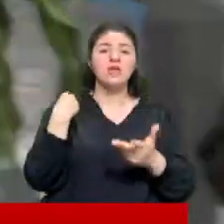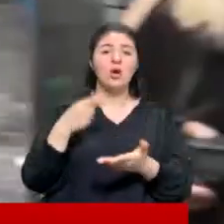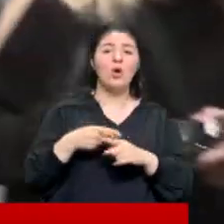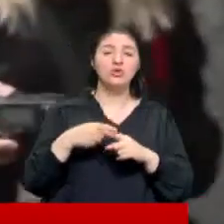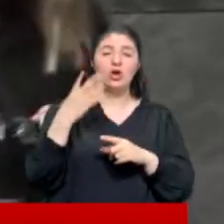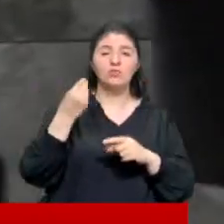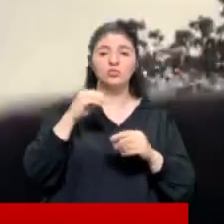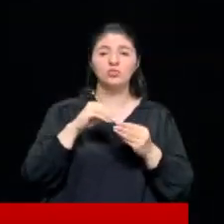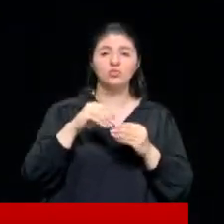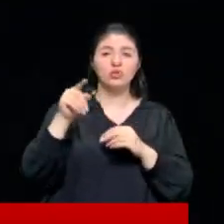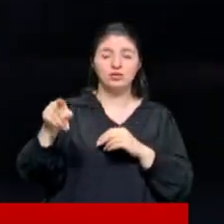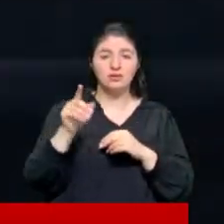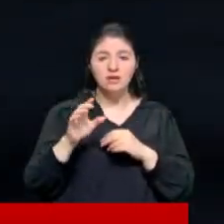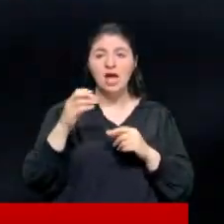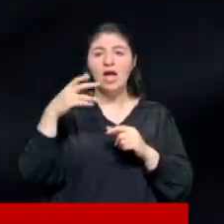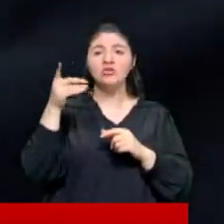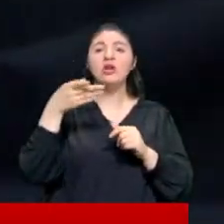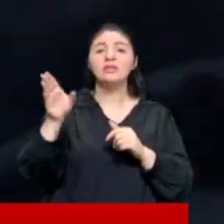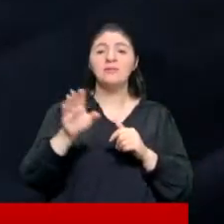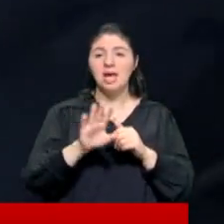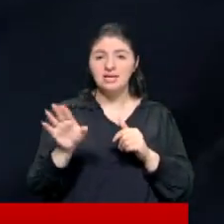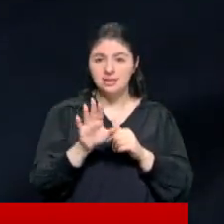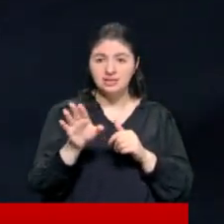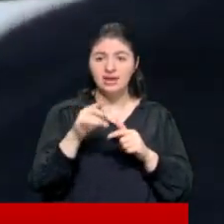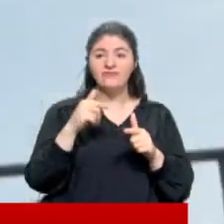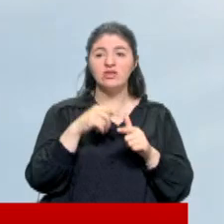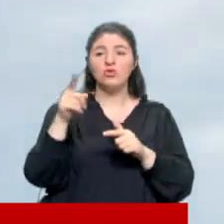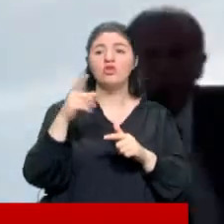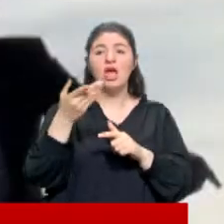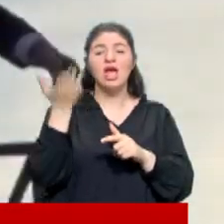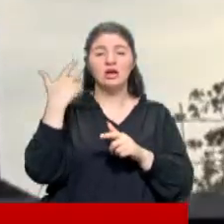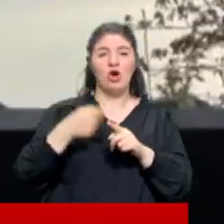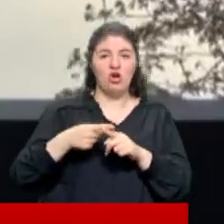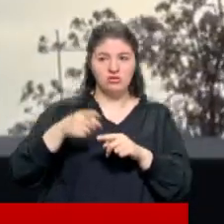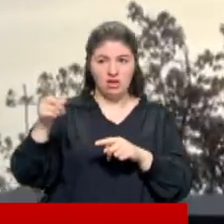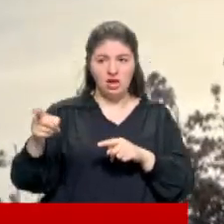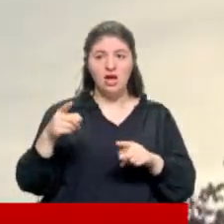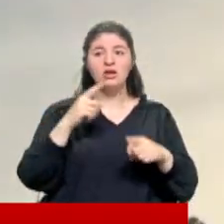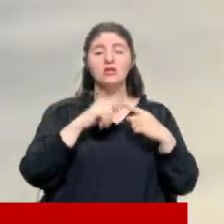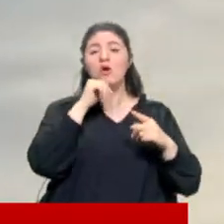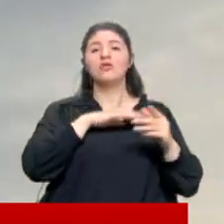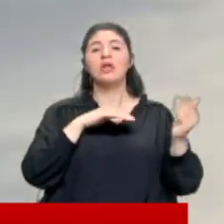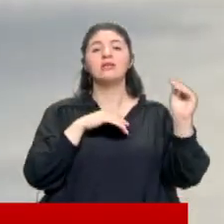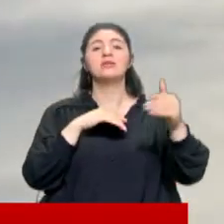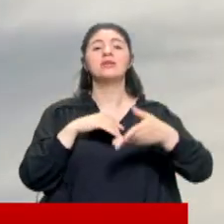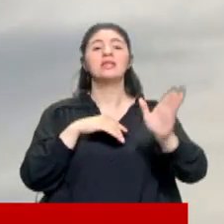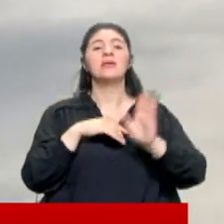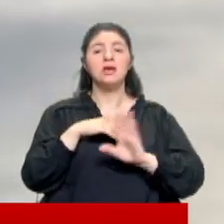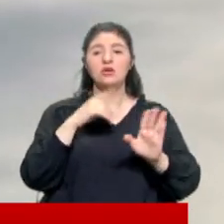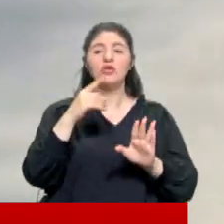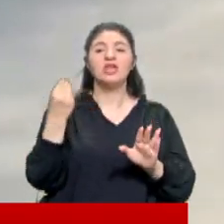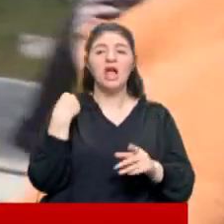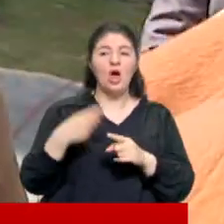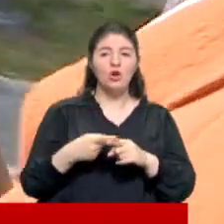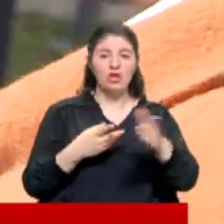ortağı olmakla suçladı. Erdoğan gidemez. FETÖ'nün eski ortağı. Kılıçdaroğlu da gidemez, o da